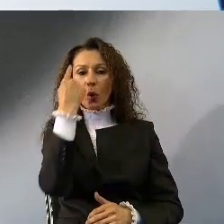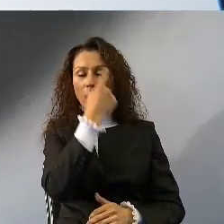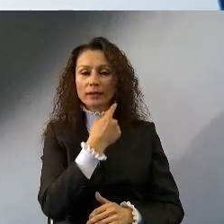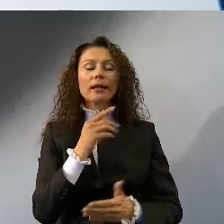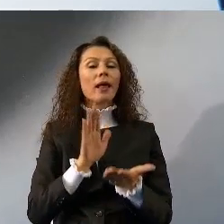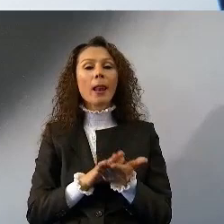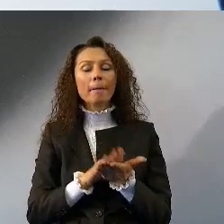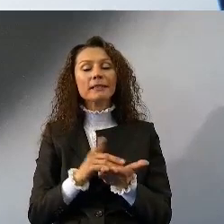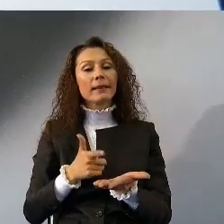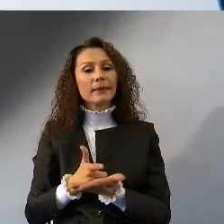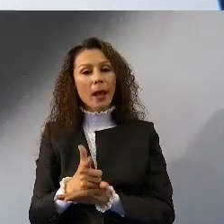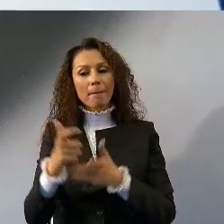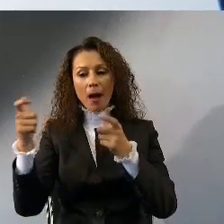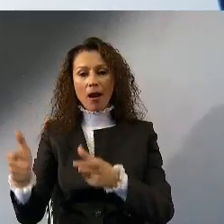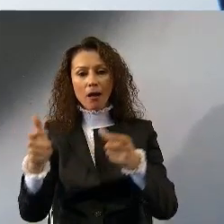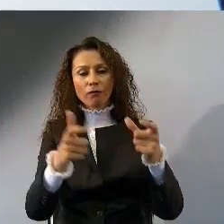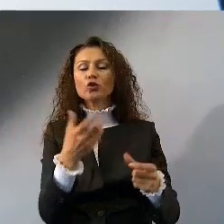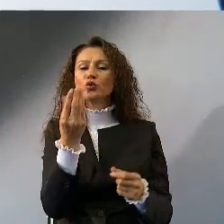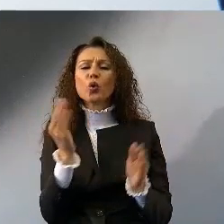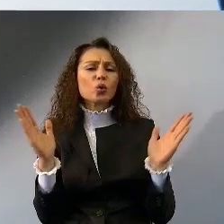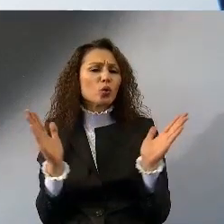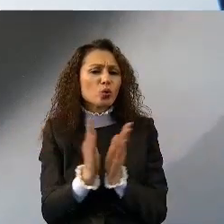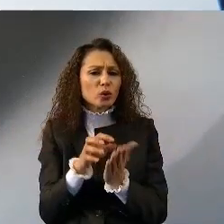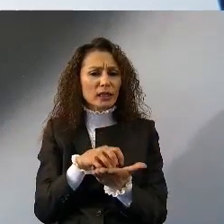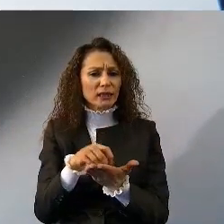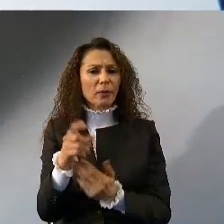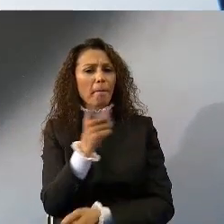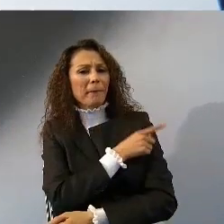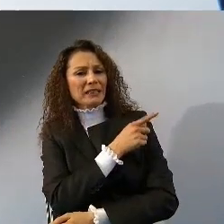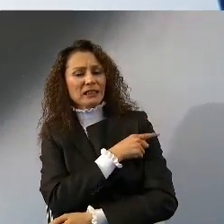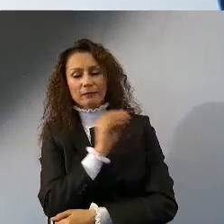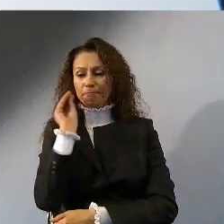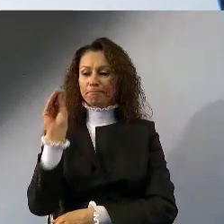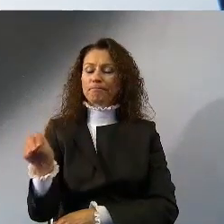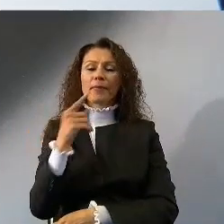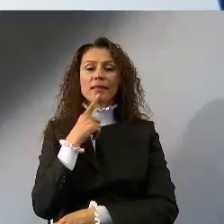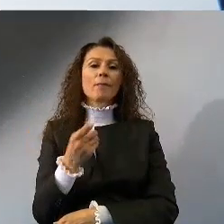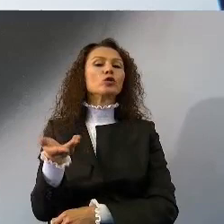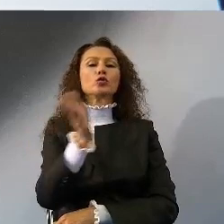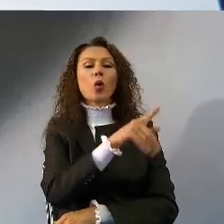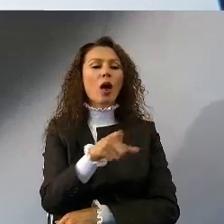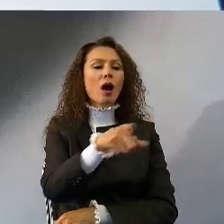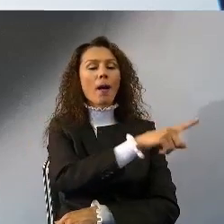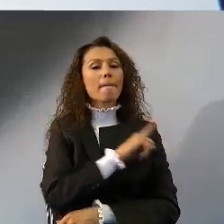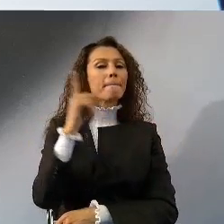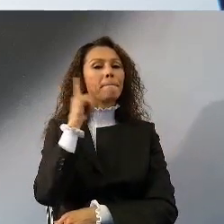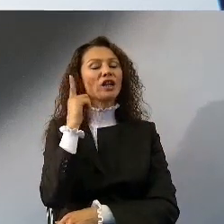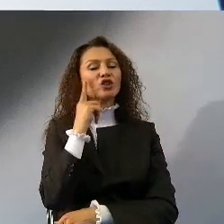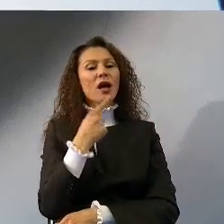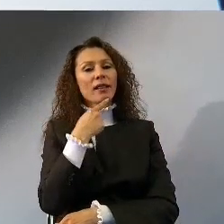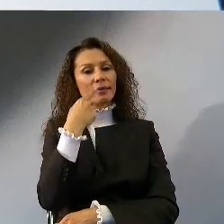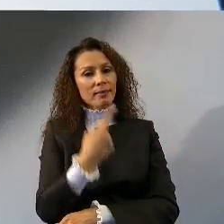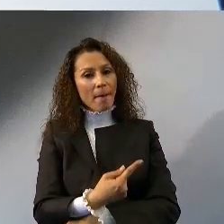Dolayısıyla elimizdeki tarım alanlarının çok küçük bir kısmını birinci sınıf ilan edip geri kalanlarını marjinal ilan